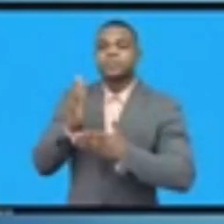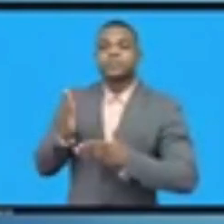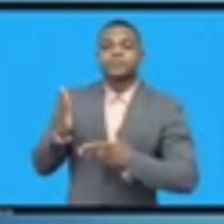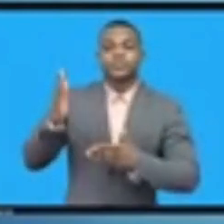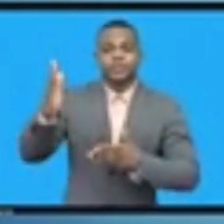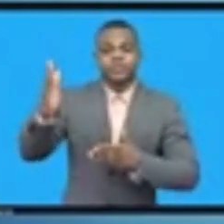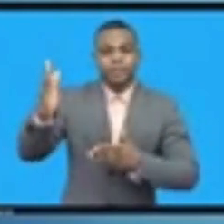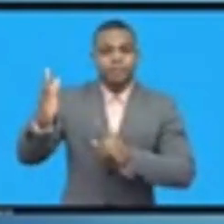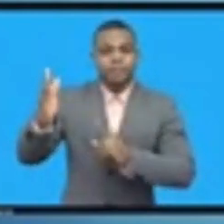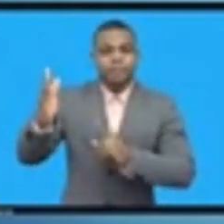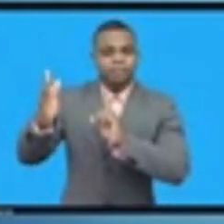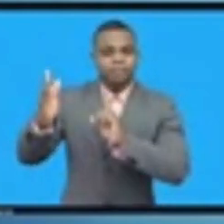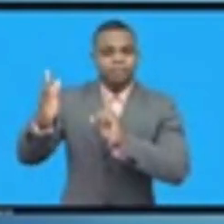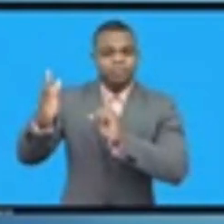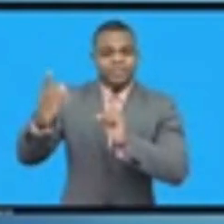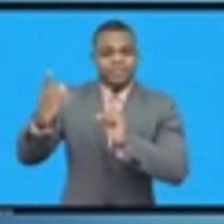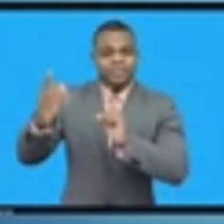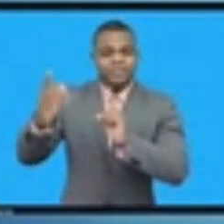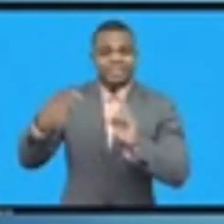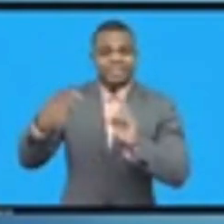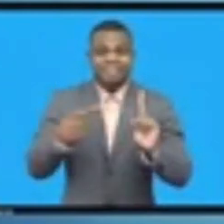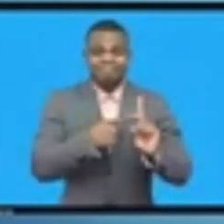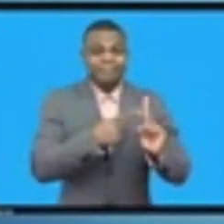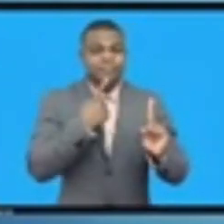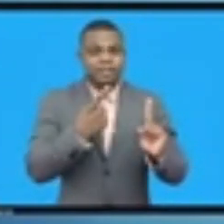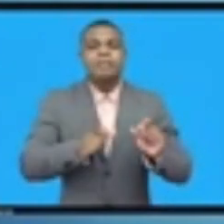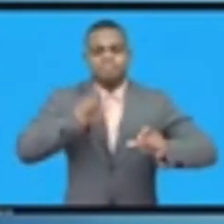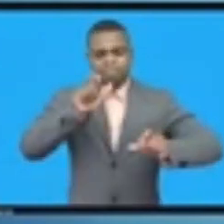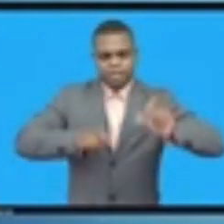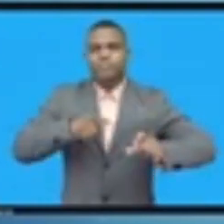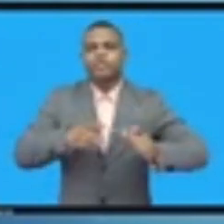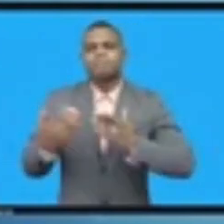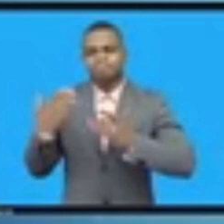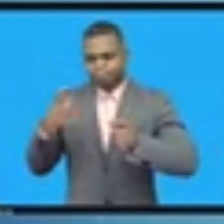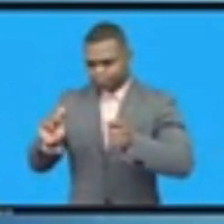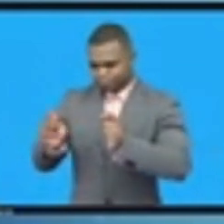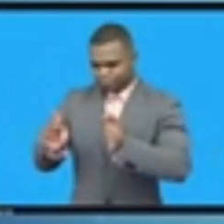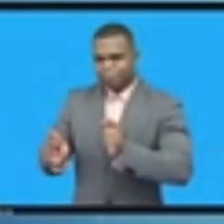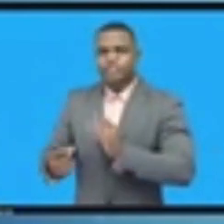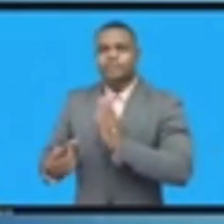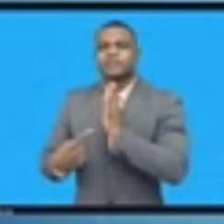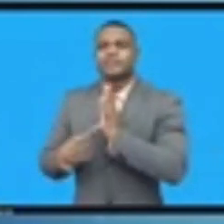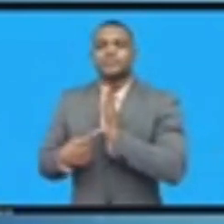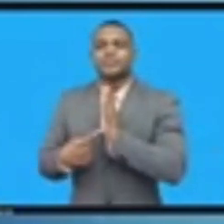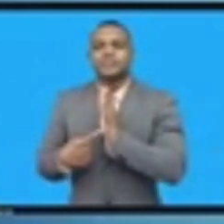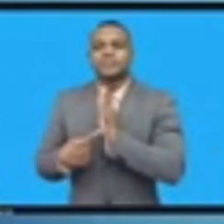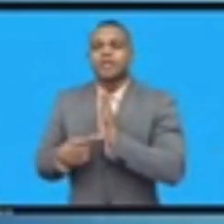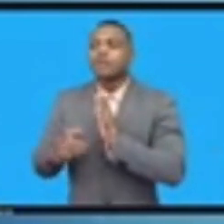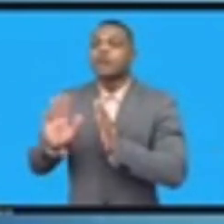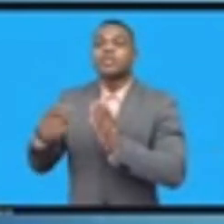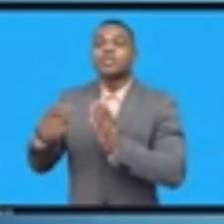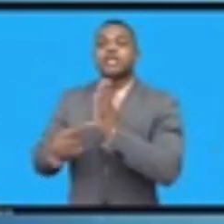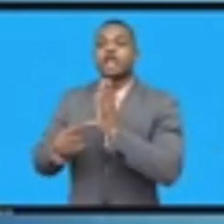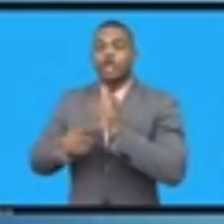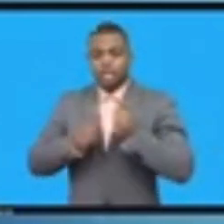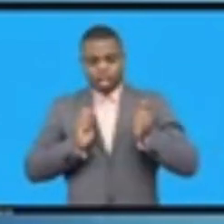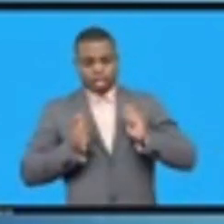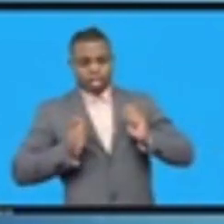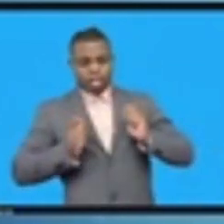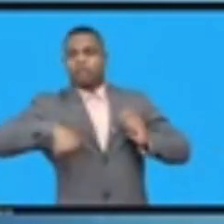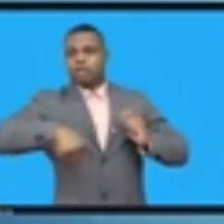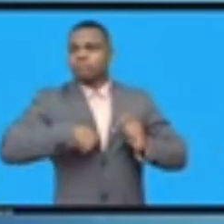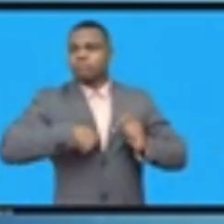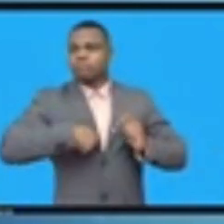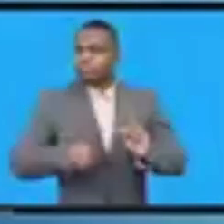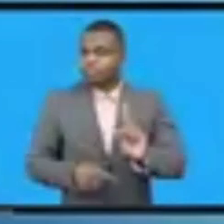术。那么对于我们国际社会来说，我们有这样的一个机遇以及责任来